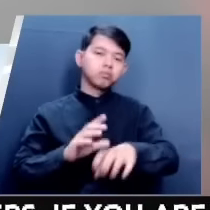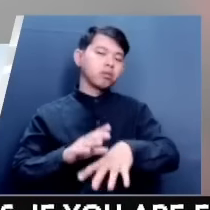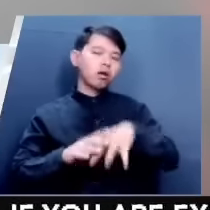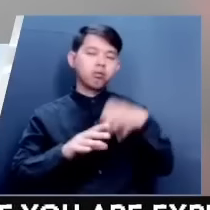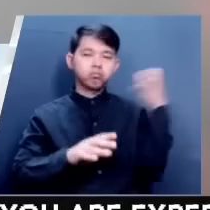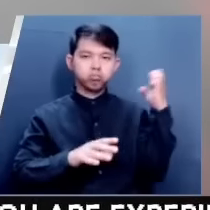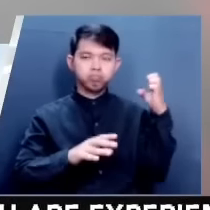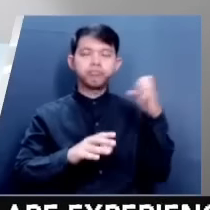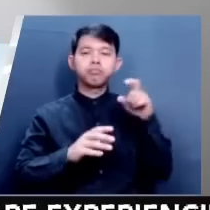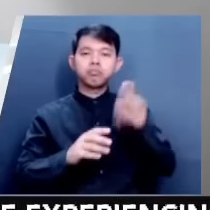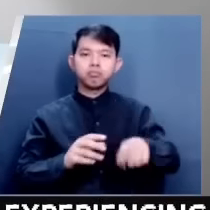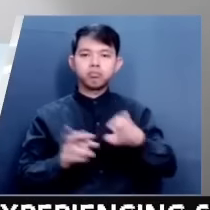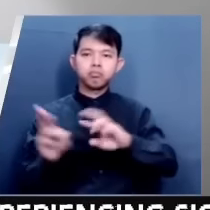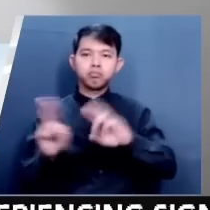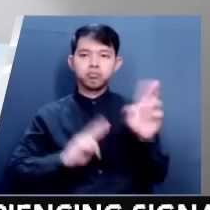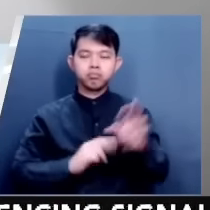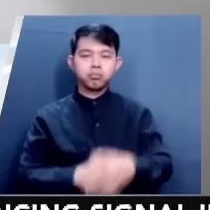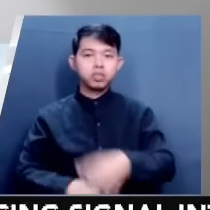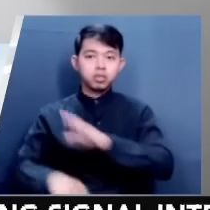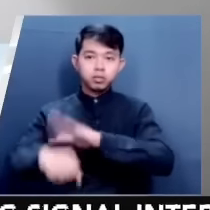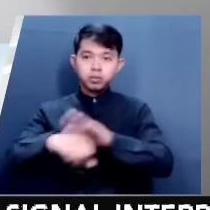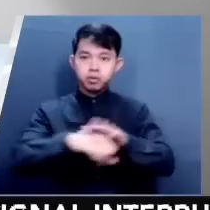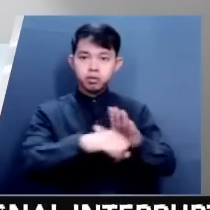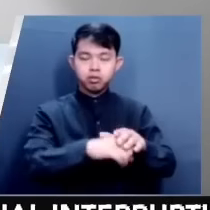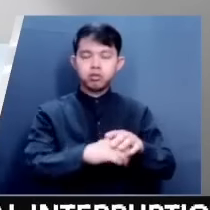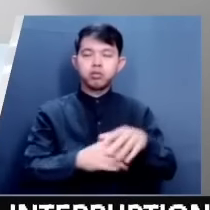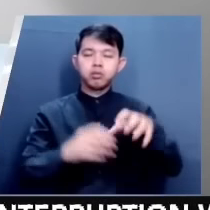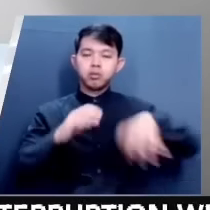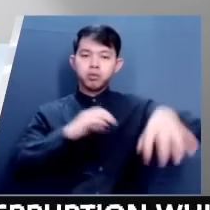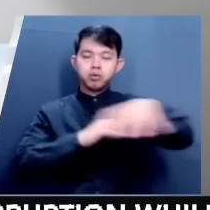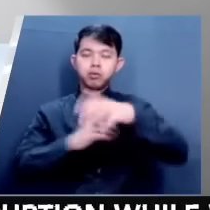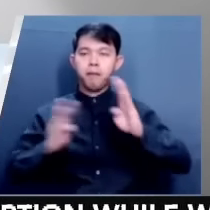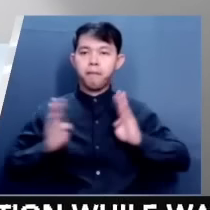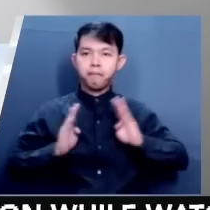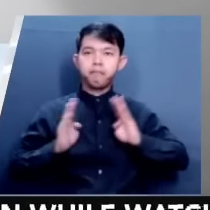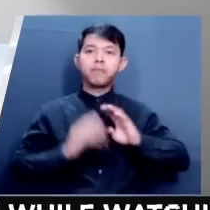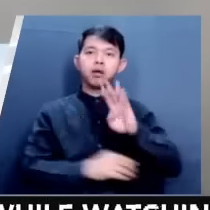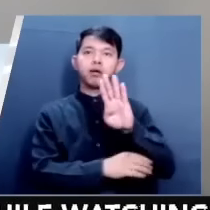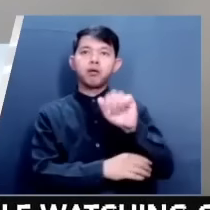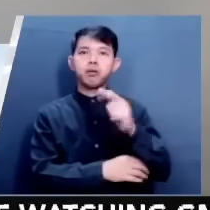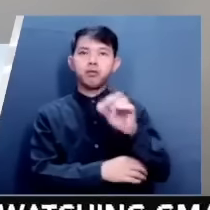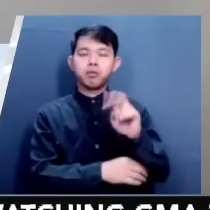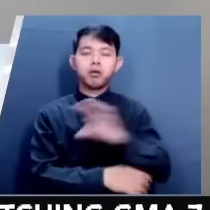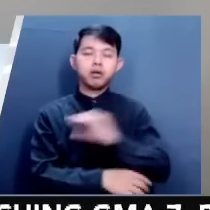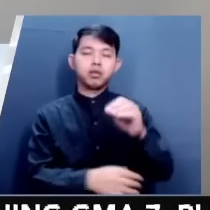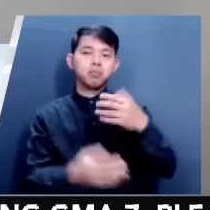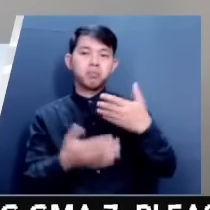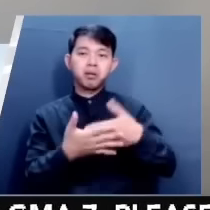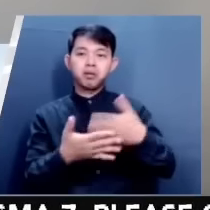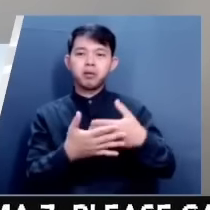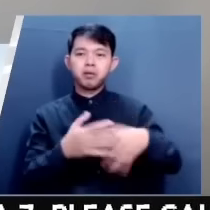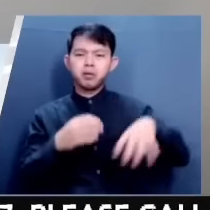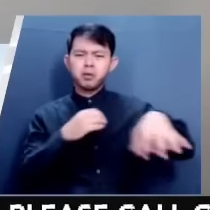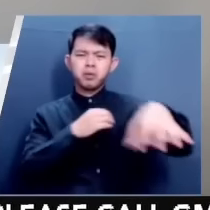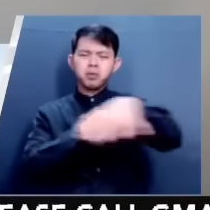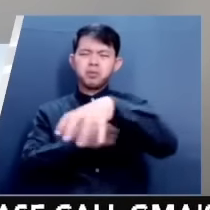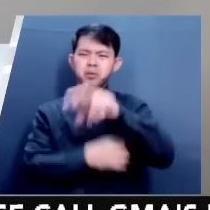mga nakatira sa Bago City, La Castellana at La Carlota City sa Negros Occidental na maging mapagmatsyag.